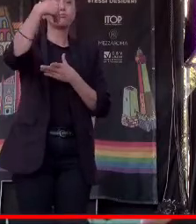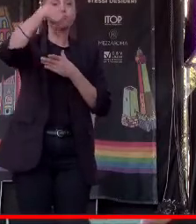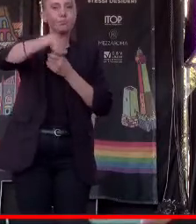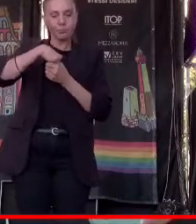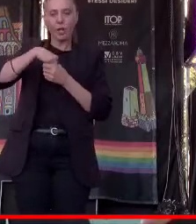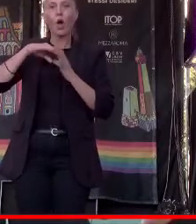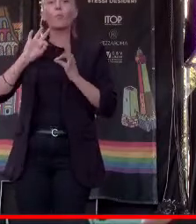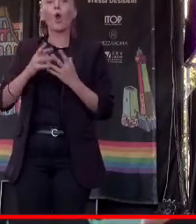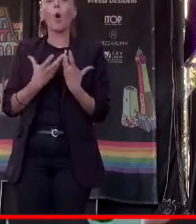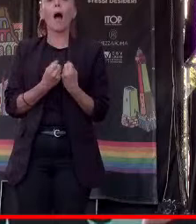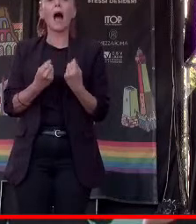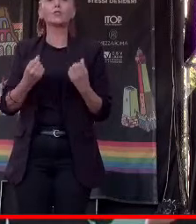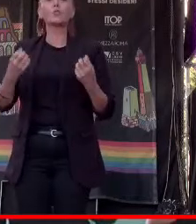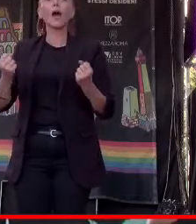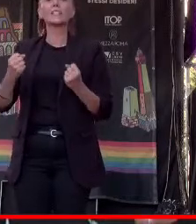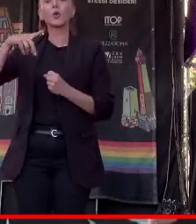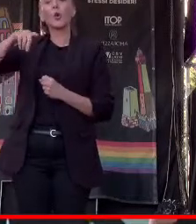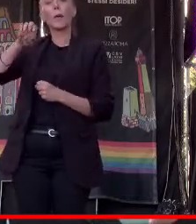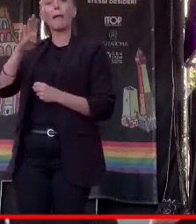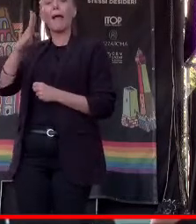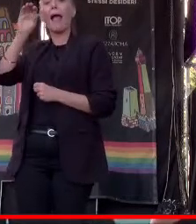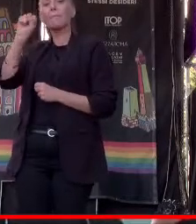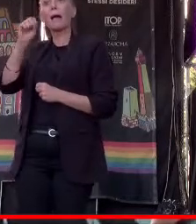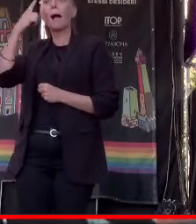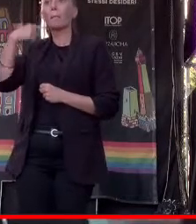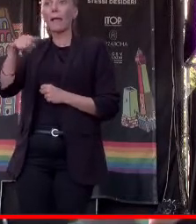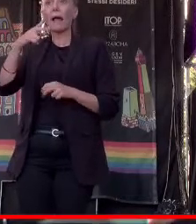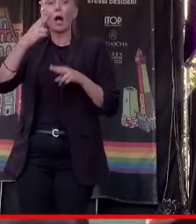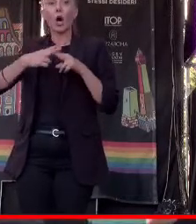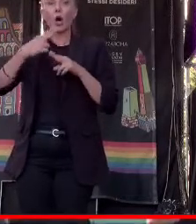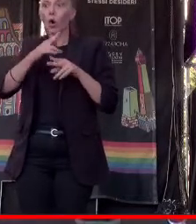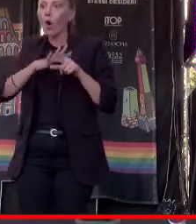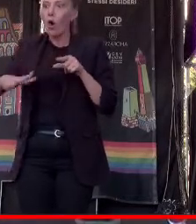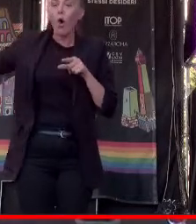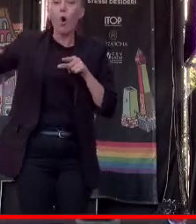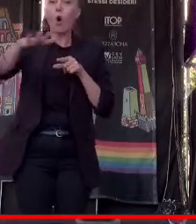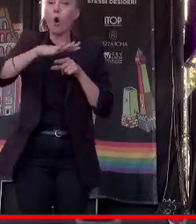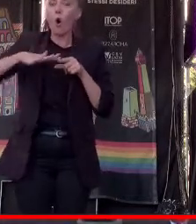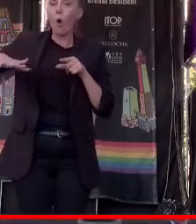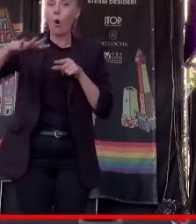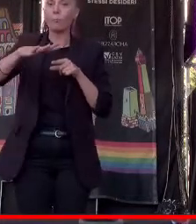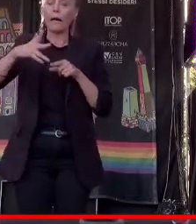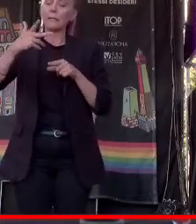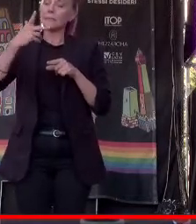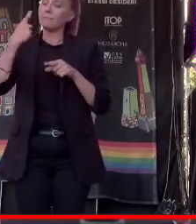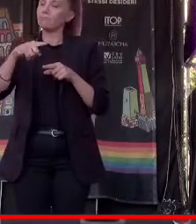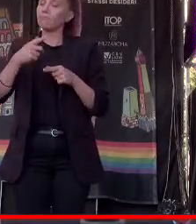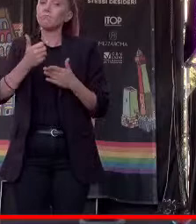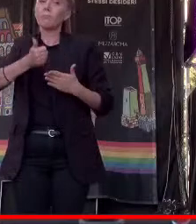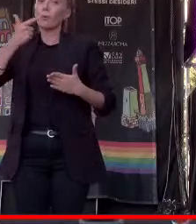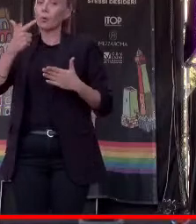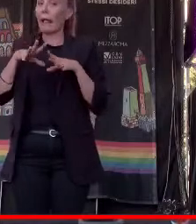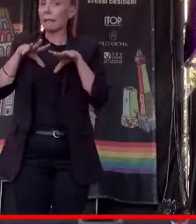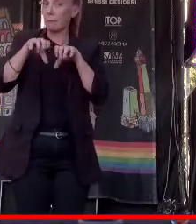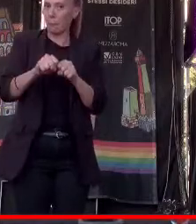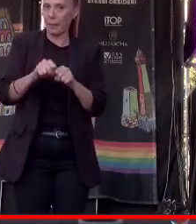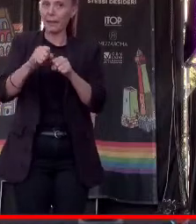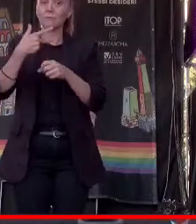è l'attuazione dei PEBA per tutta la città di Roma, quindi è un sostegno fondamentale. Quindi ti passo il microfono per un tuo